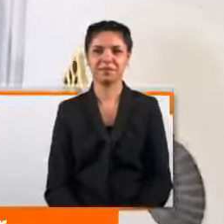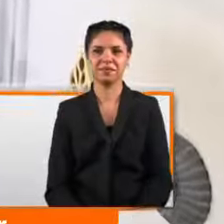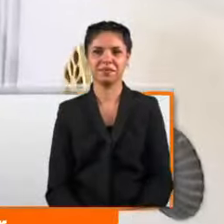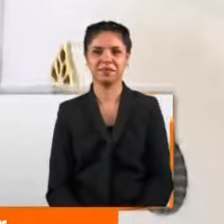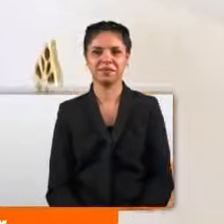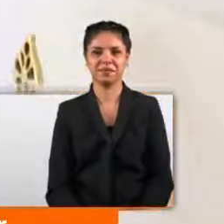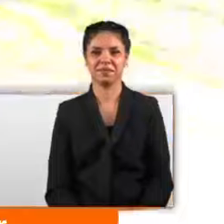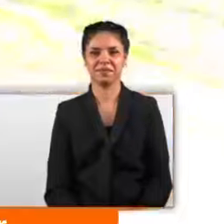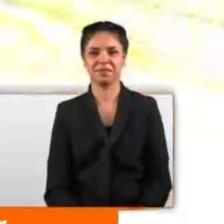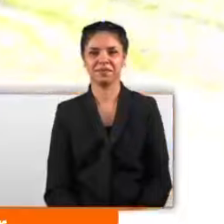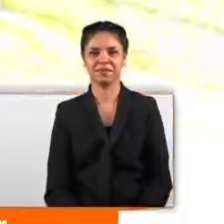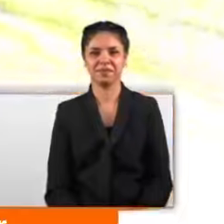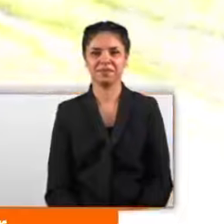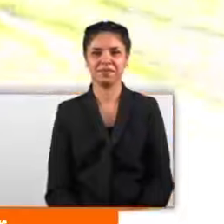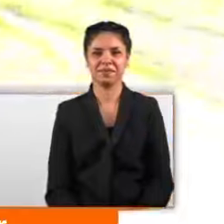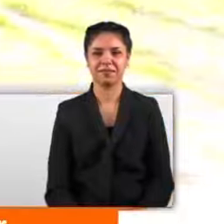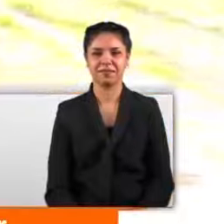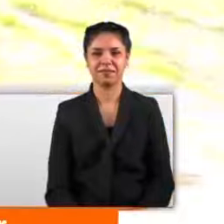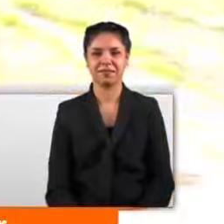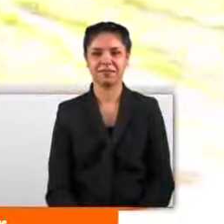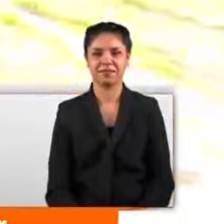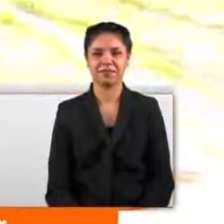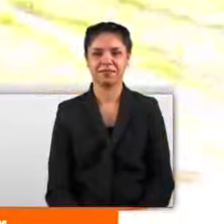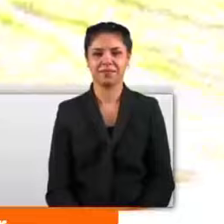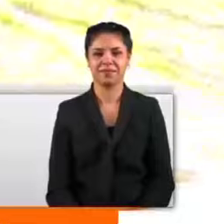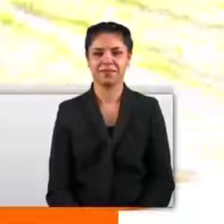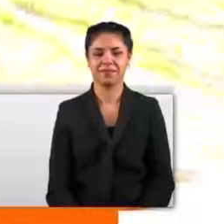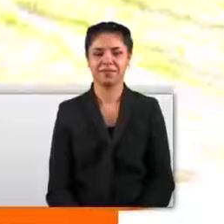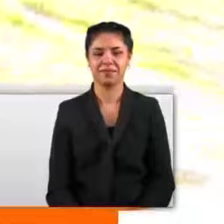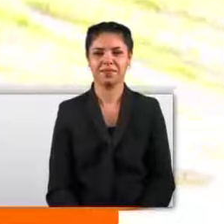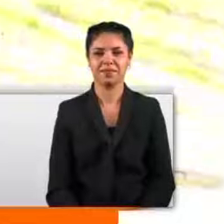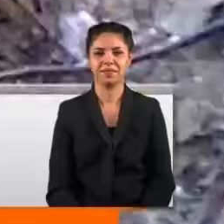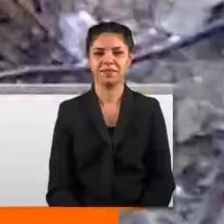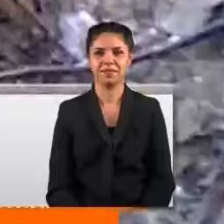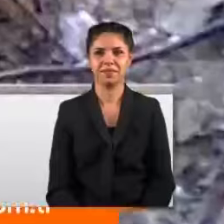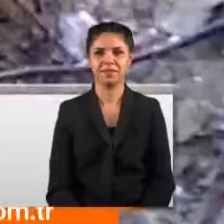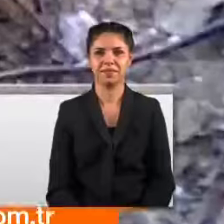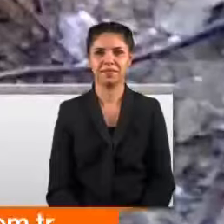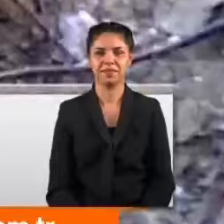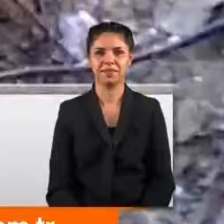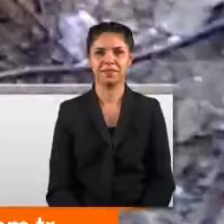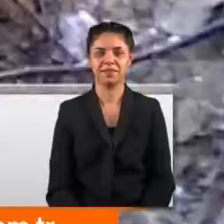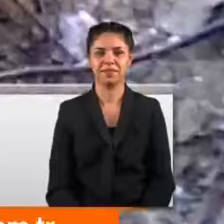hoşuma gitti. Doğal hayatı koruduğumuz zaman insanın doğasını da bozmamış oluruz.